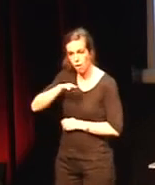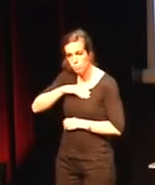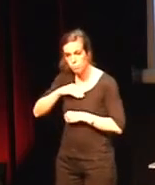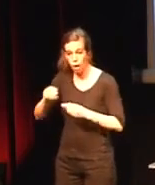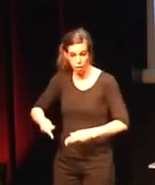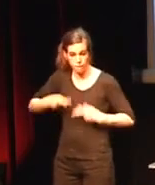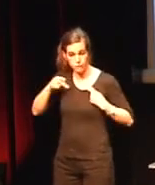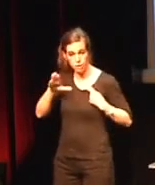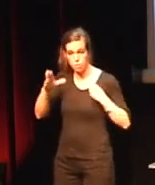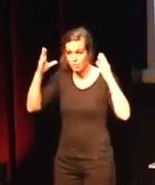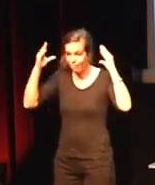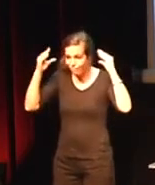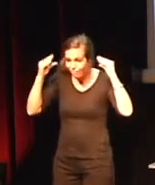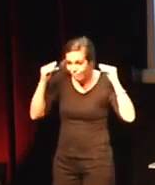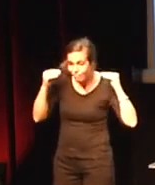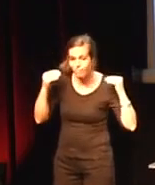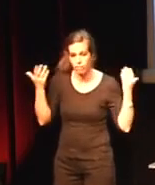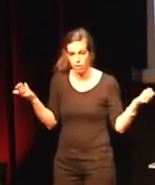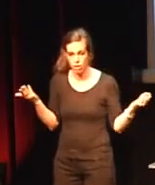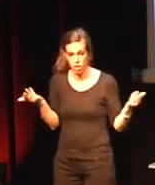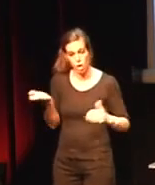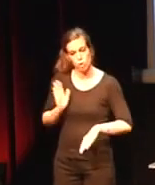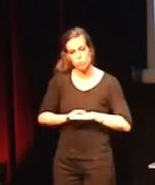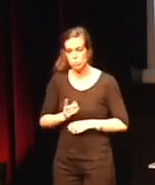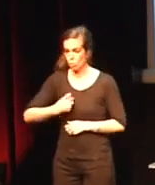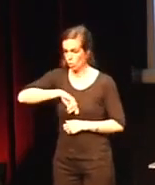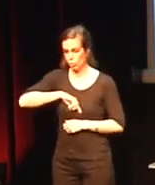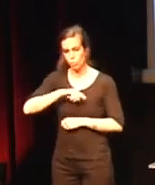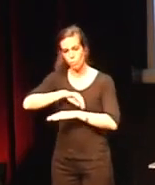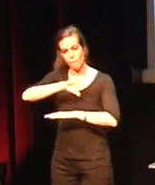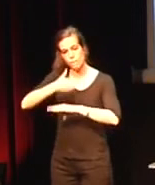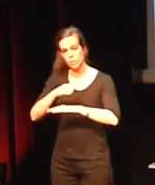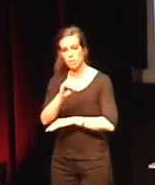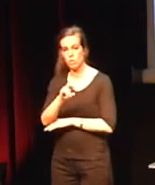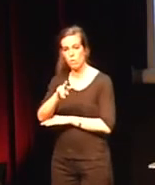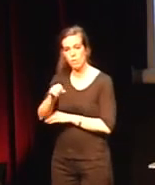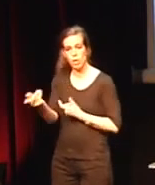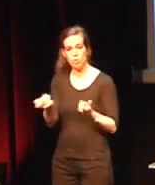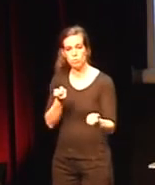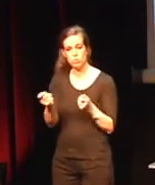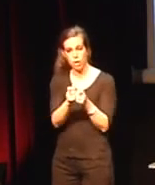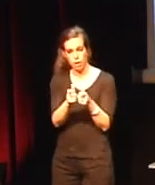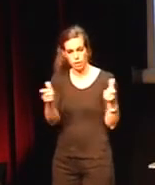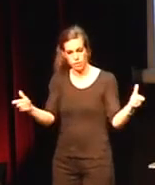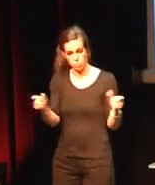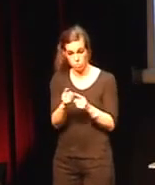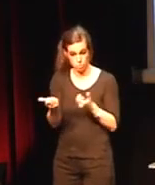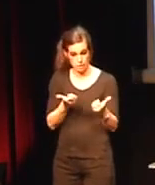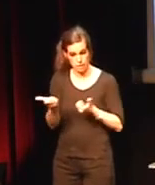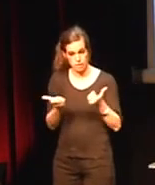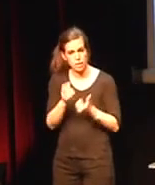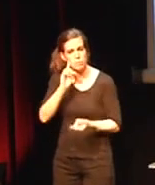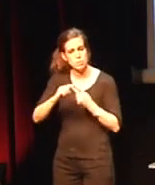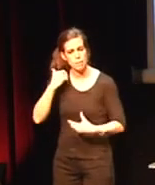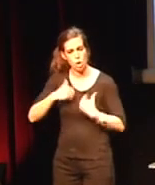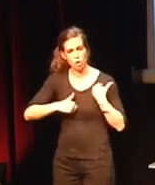pensé marquer notre particularité nous sommes entre autres gestionnaires d'établissements et de services tous handicaps confondus et ce soir nous